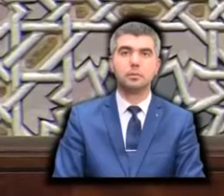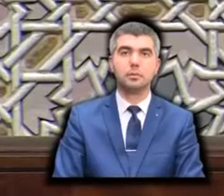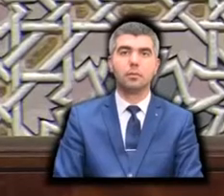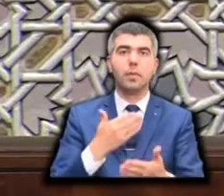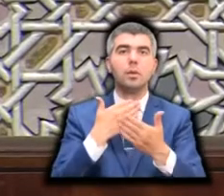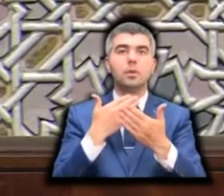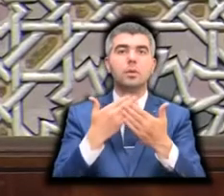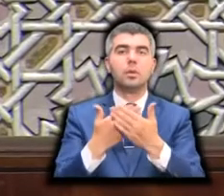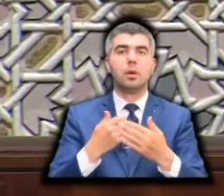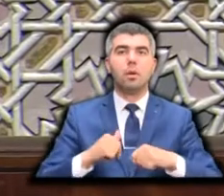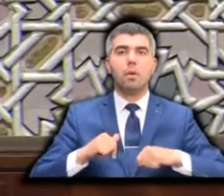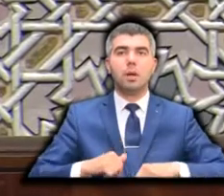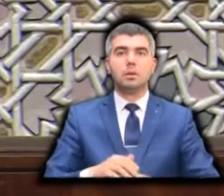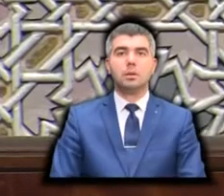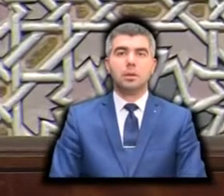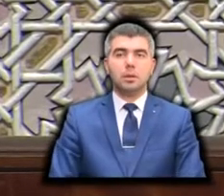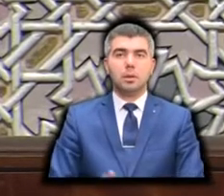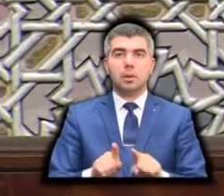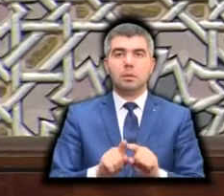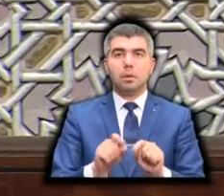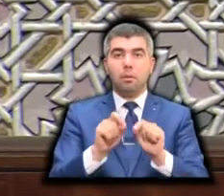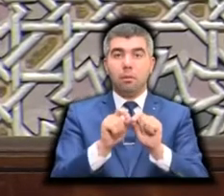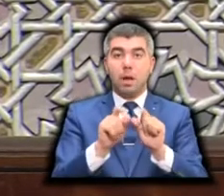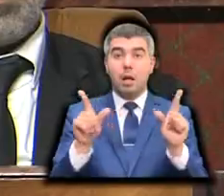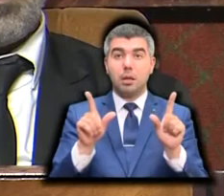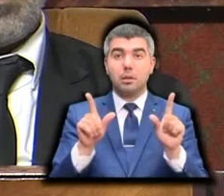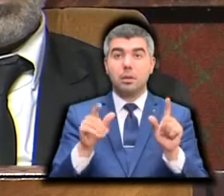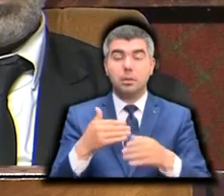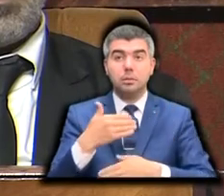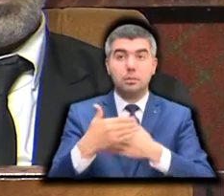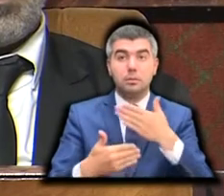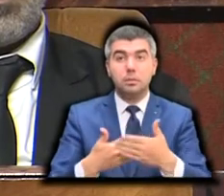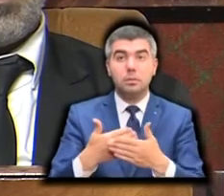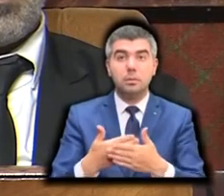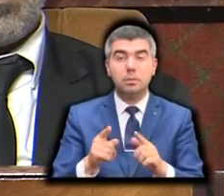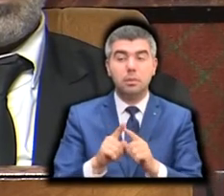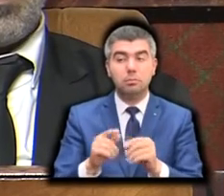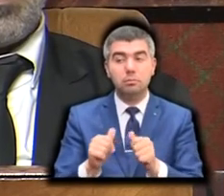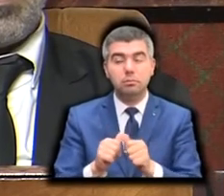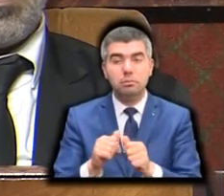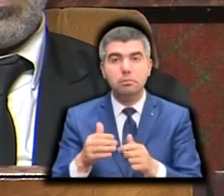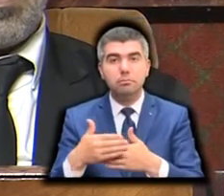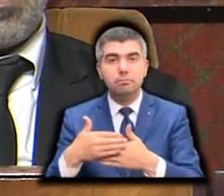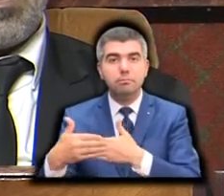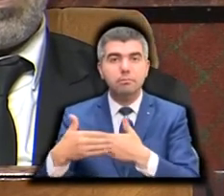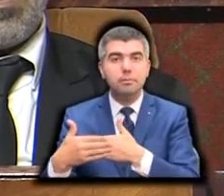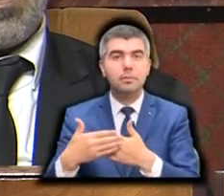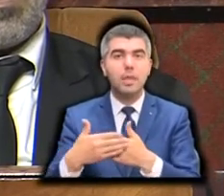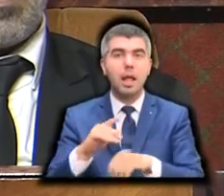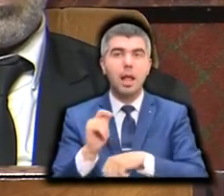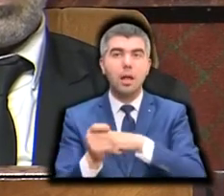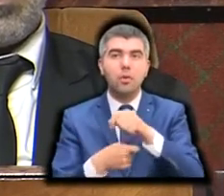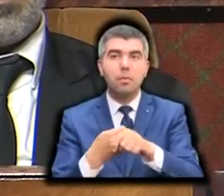شكرا السيدة الوزيرة على هذه الرؤية ديالكم الجديدة حول الفوارق بين العالمين، العالم القروي